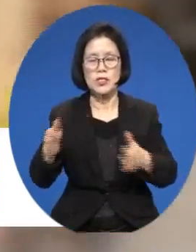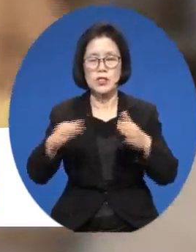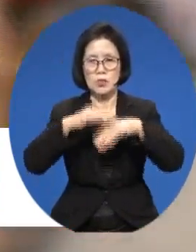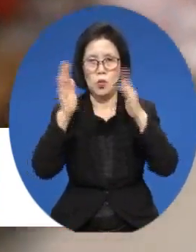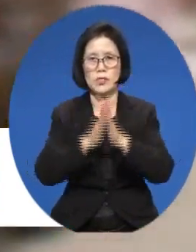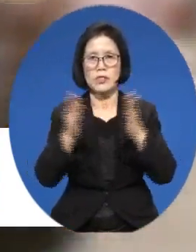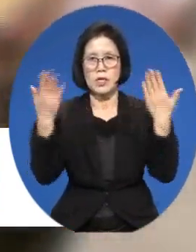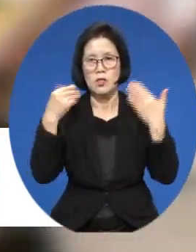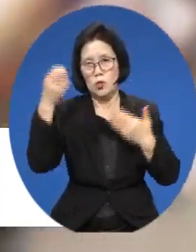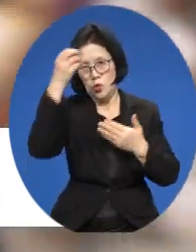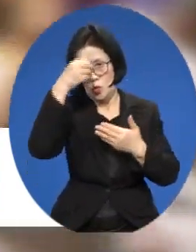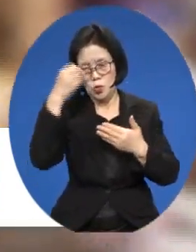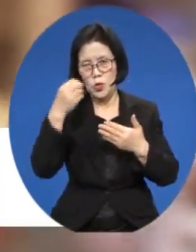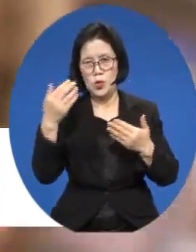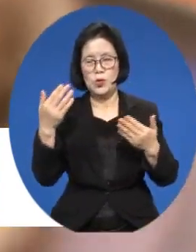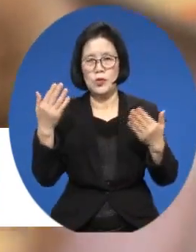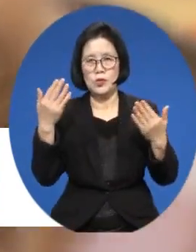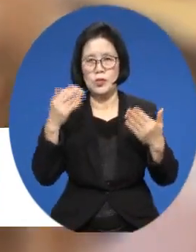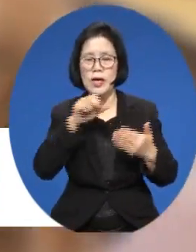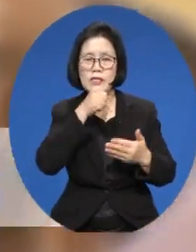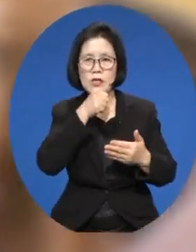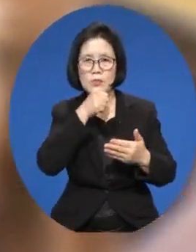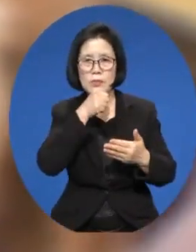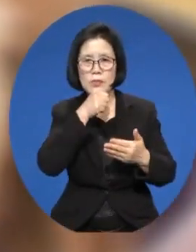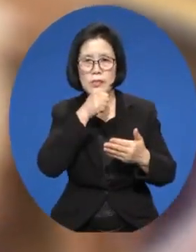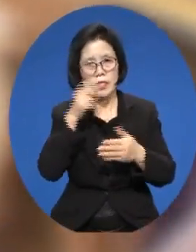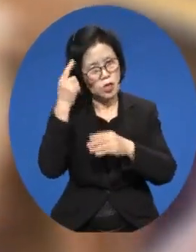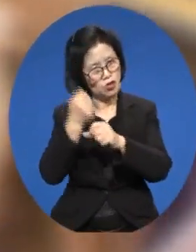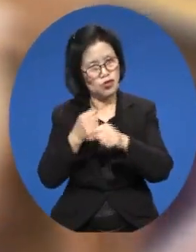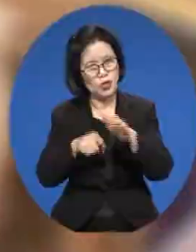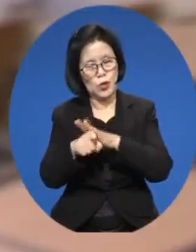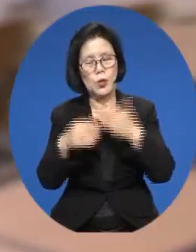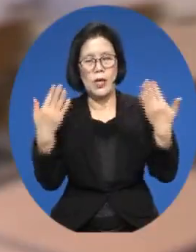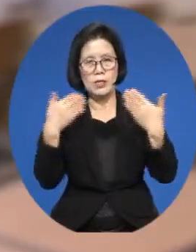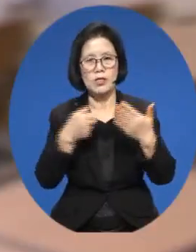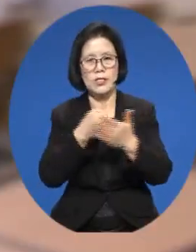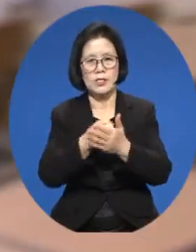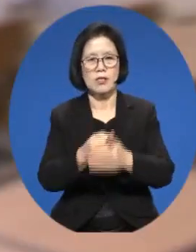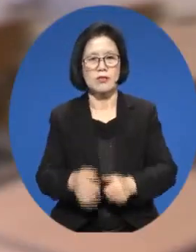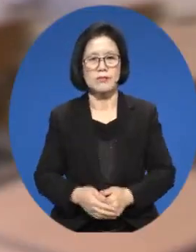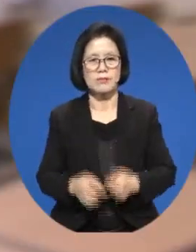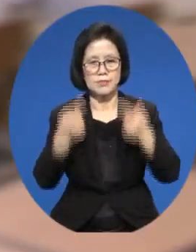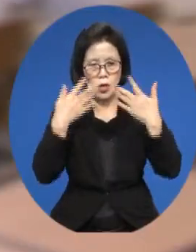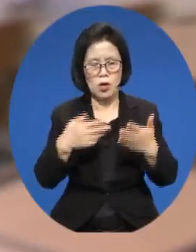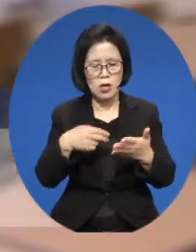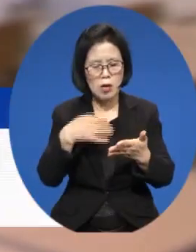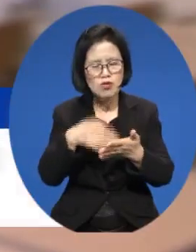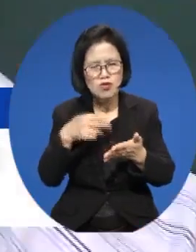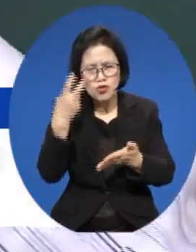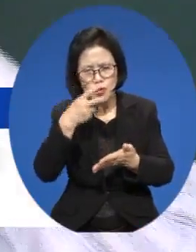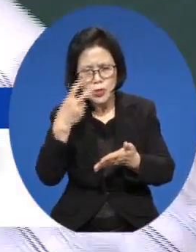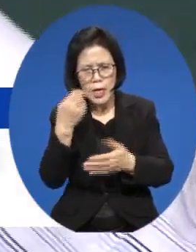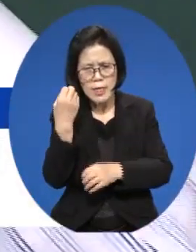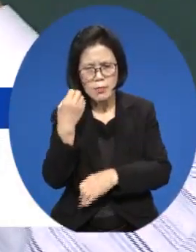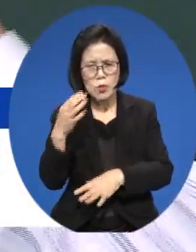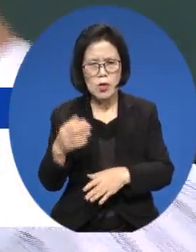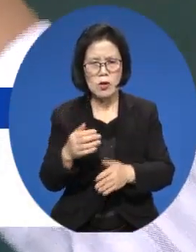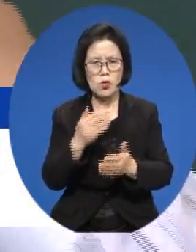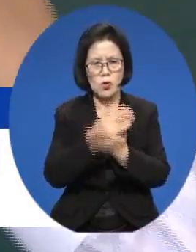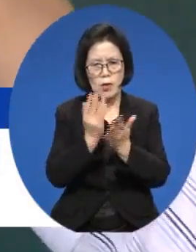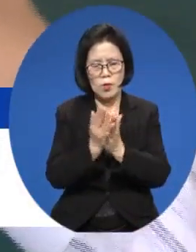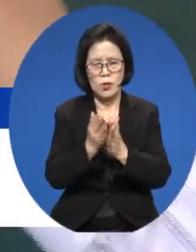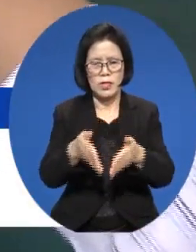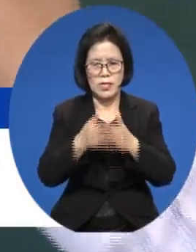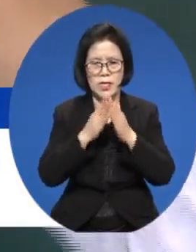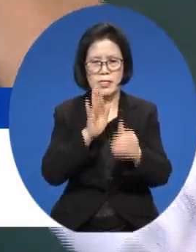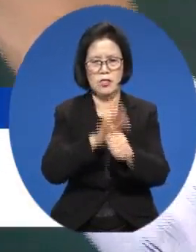학교를 고교학점제 연구 선도 학교로 지정해 운영합니다. 명확한 수요 조사를 바탕으로 과목 개설을